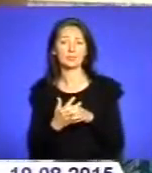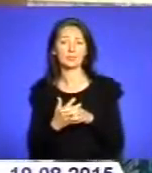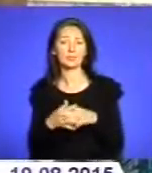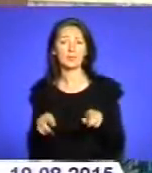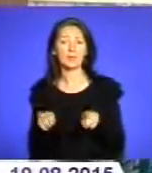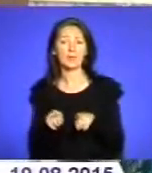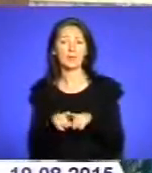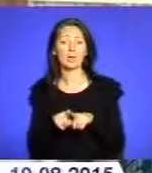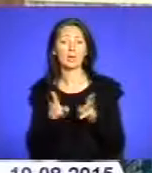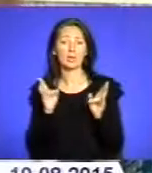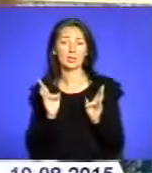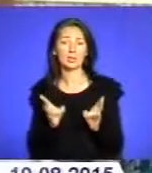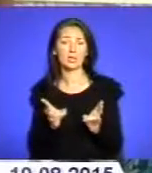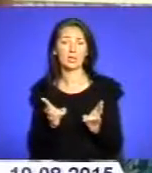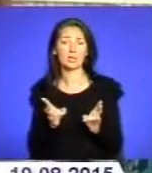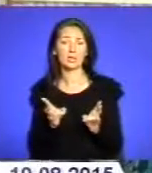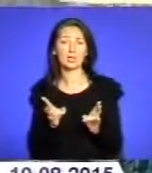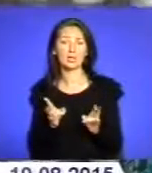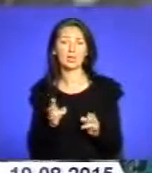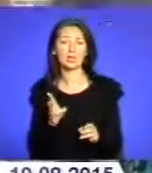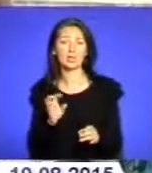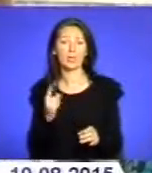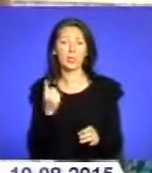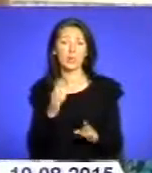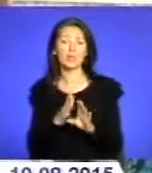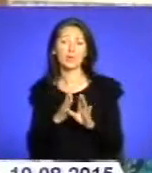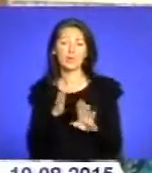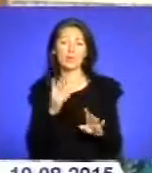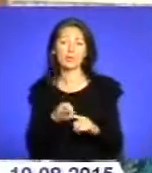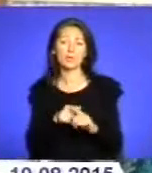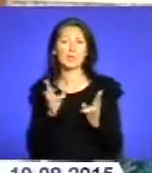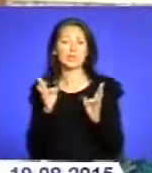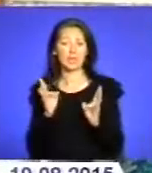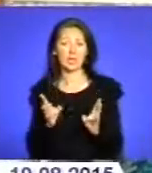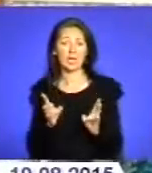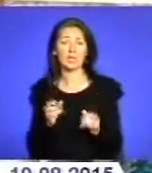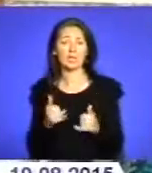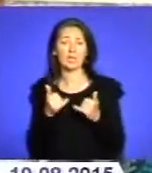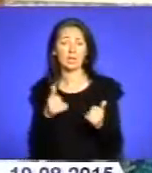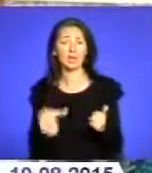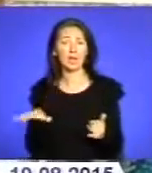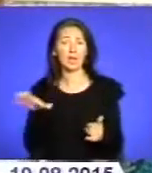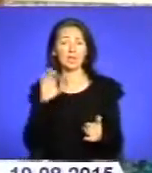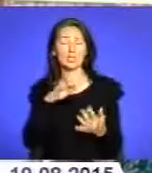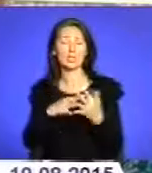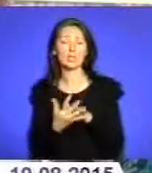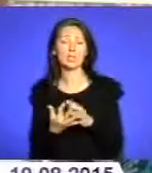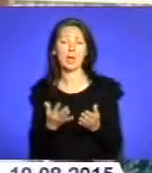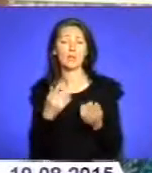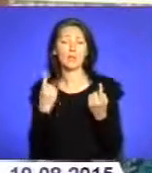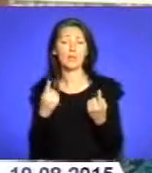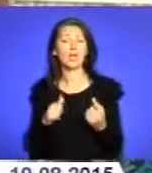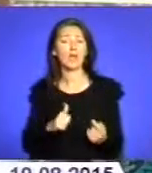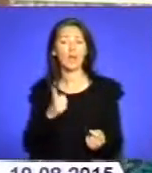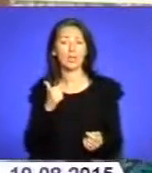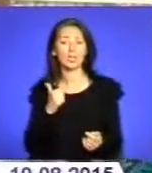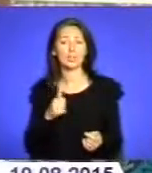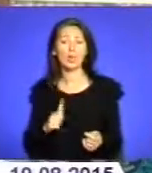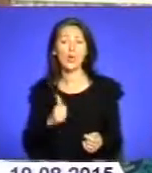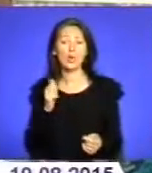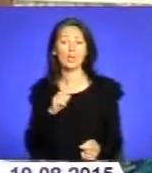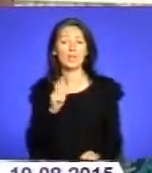така трагедія, бо в першу чергу це трагедія для цілого села, але й велика гордість. Гордість за